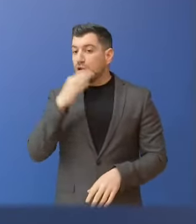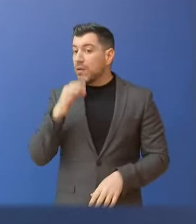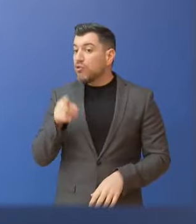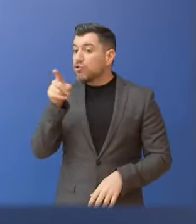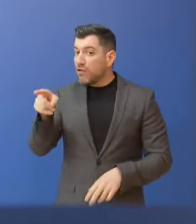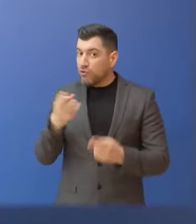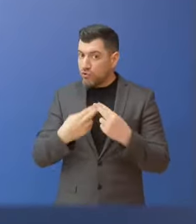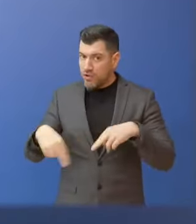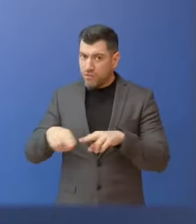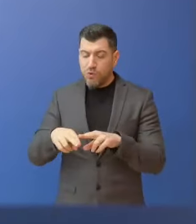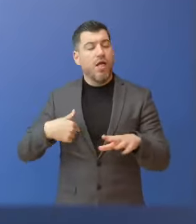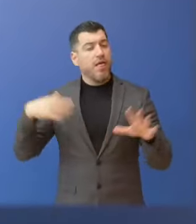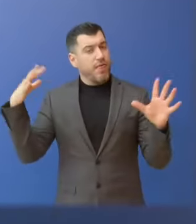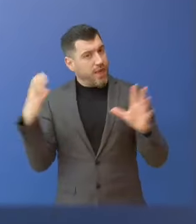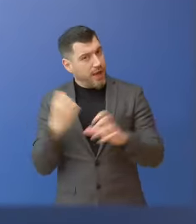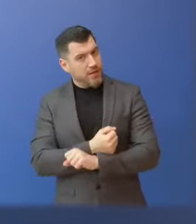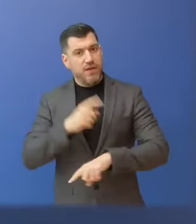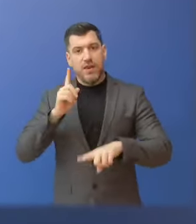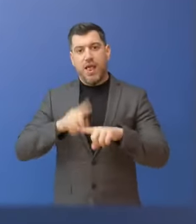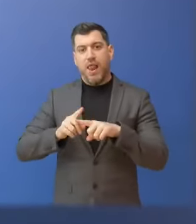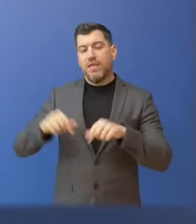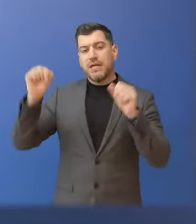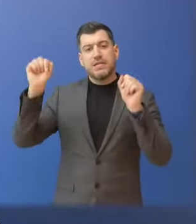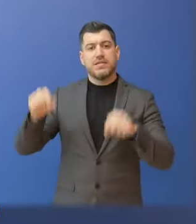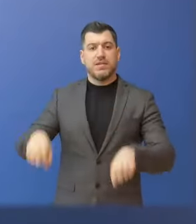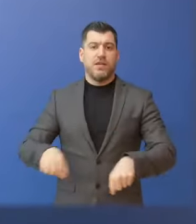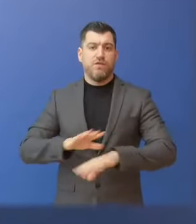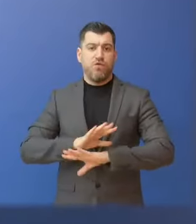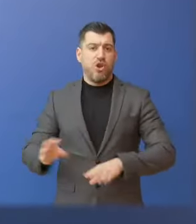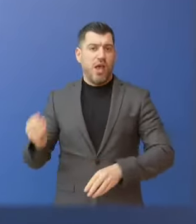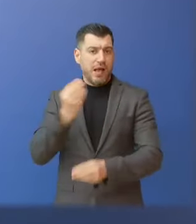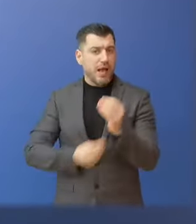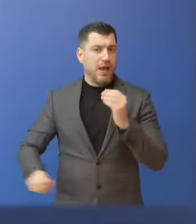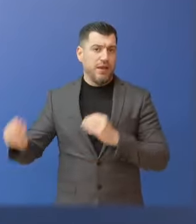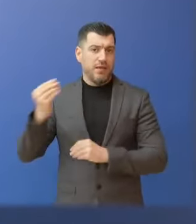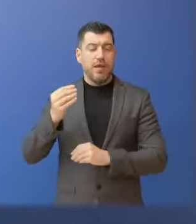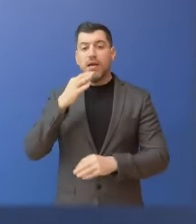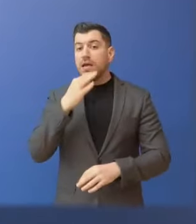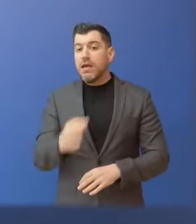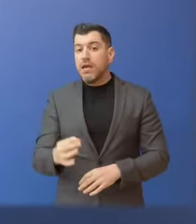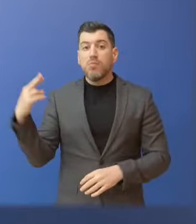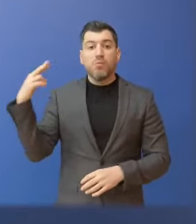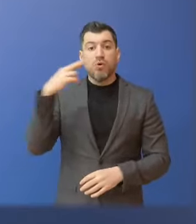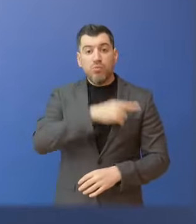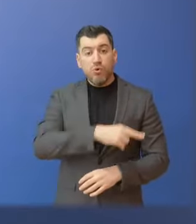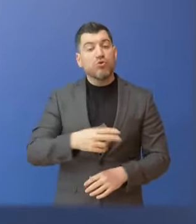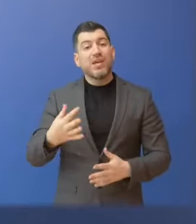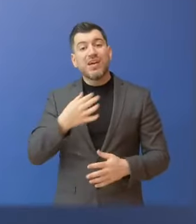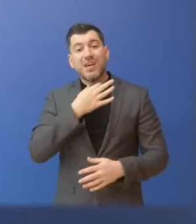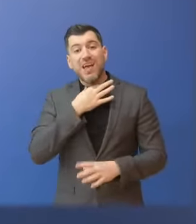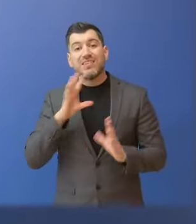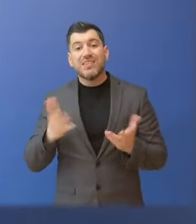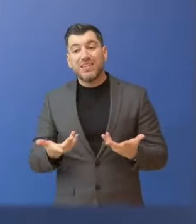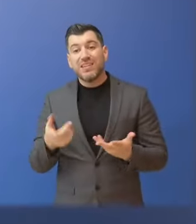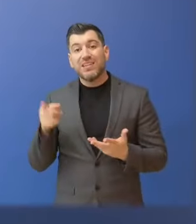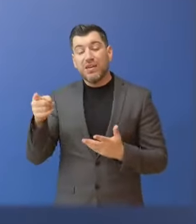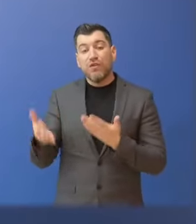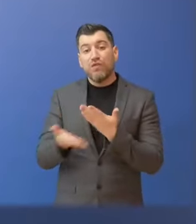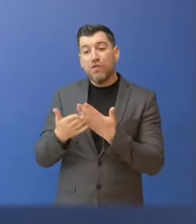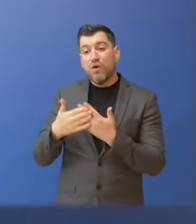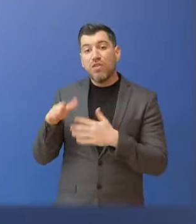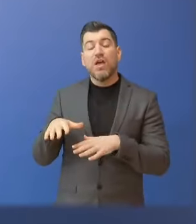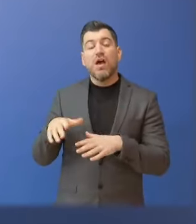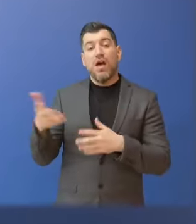συμβούλιο θα καταφέρουμε να πετύχουμε επιτέλους μια συμφωνία αναφέρθηκε μάλιστα στο ζήτημα των αγροτικών κινητοποιήσεων η